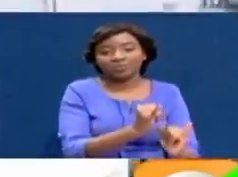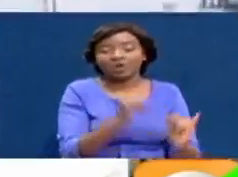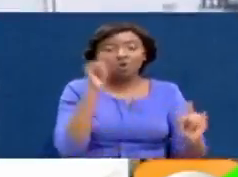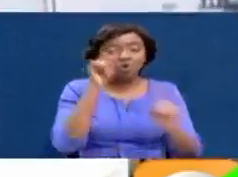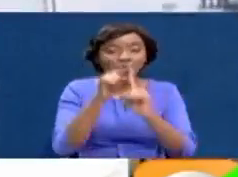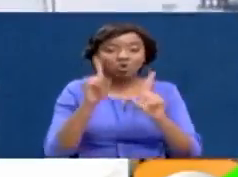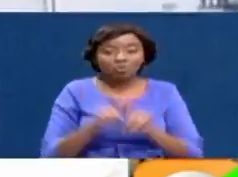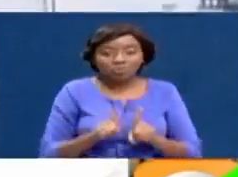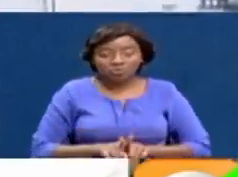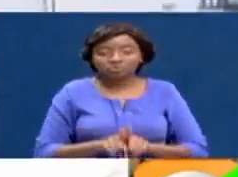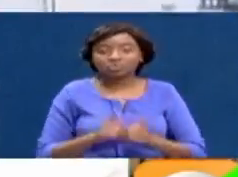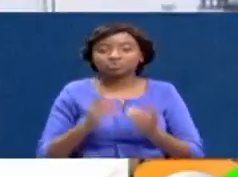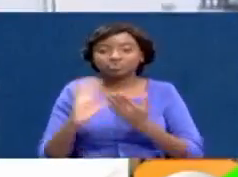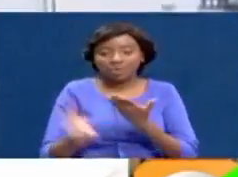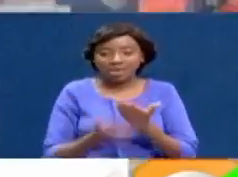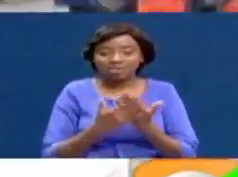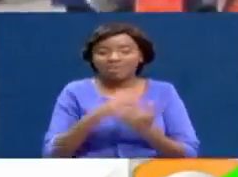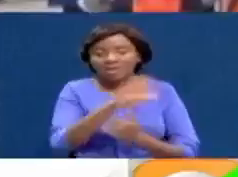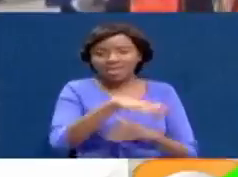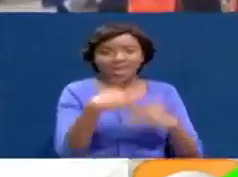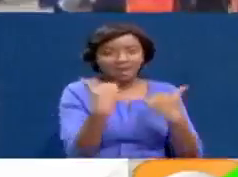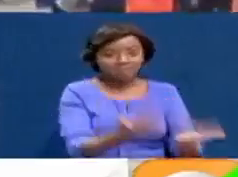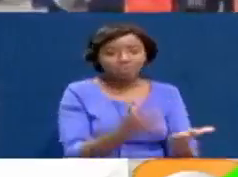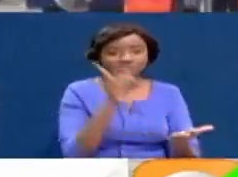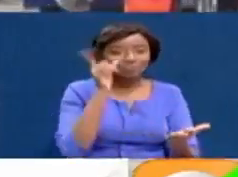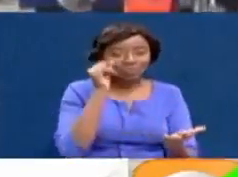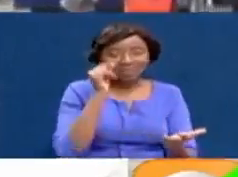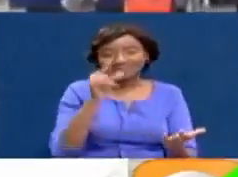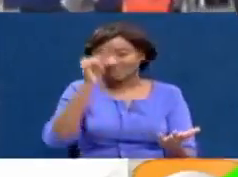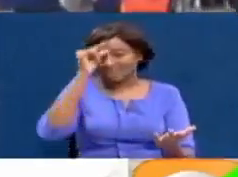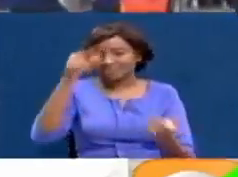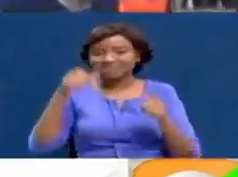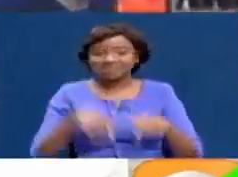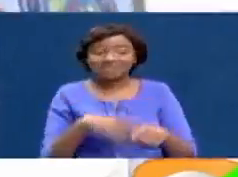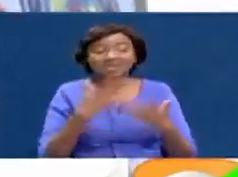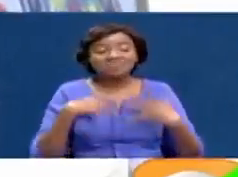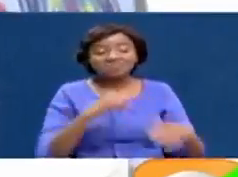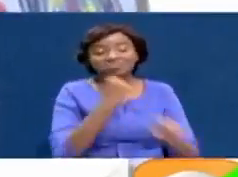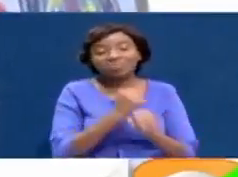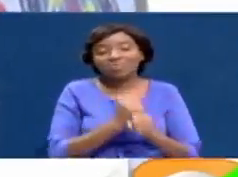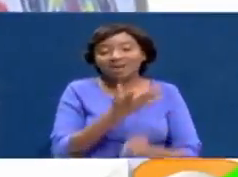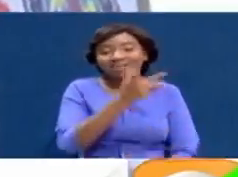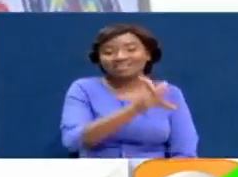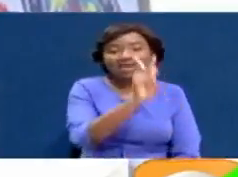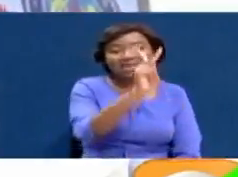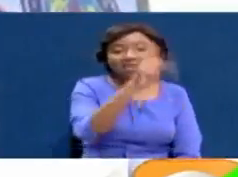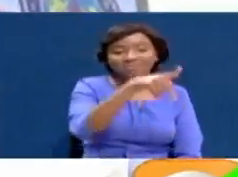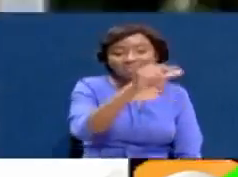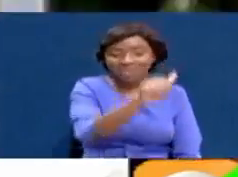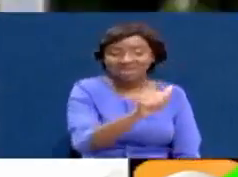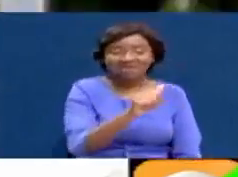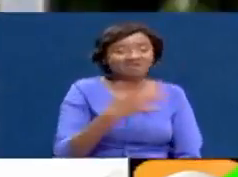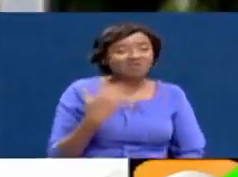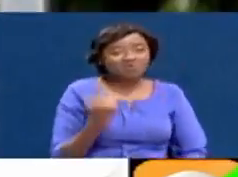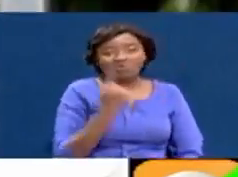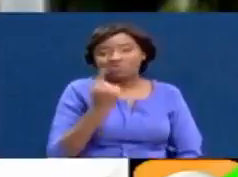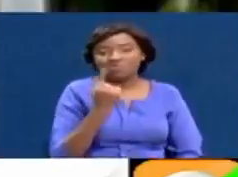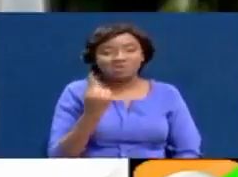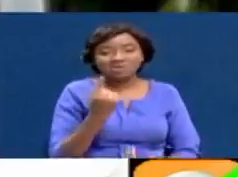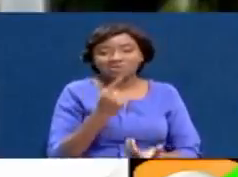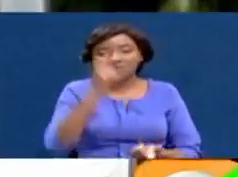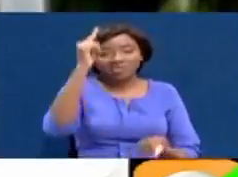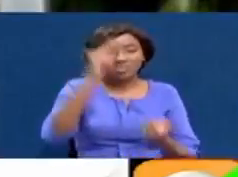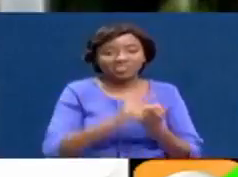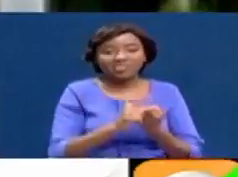kupunguza msongamano katika bandari ya Mombasa, serikali imepunguza idadi ya watu wanaohudumu humo. Only the core functions